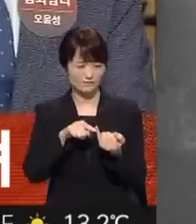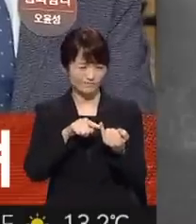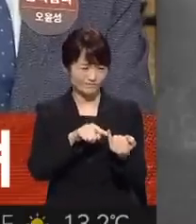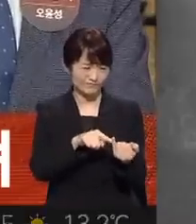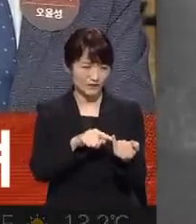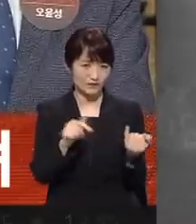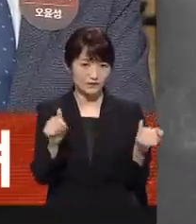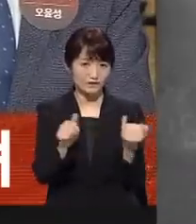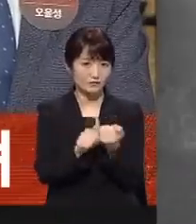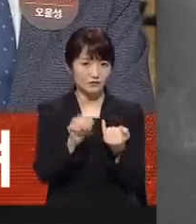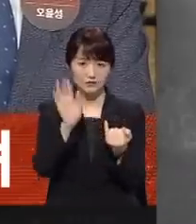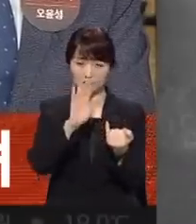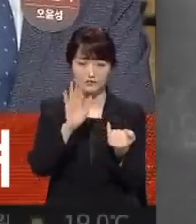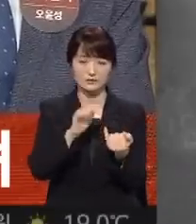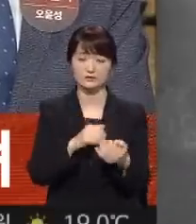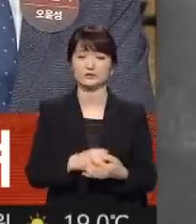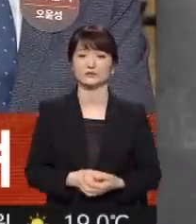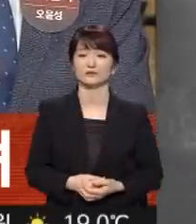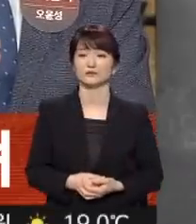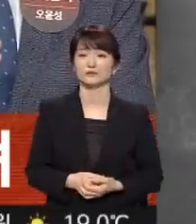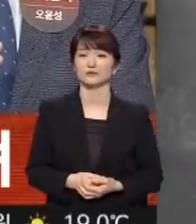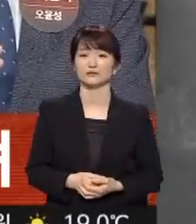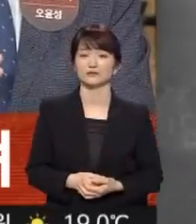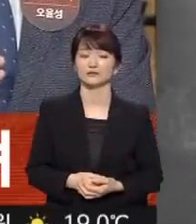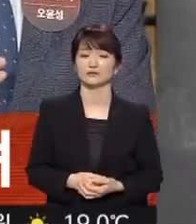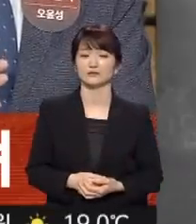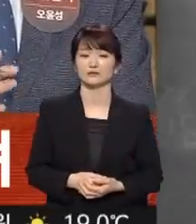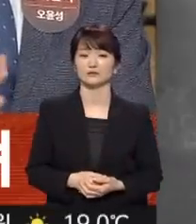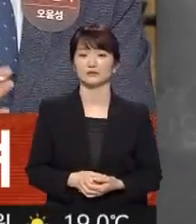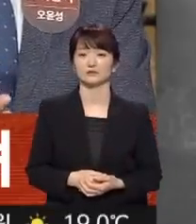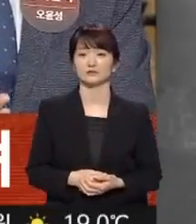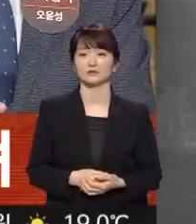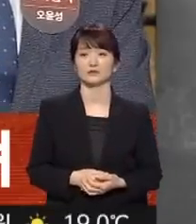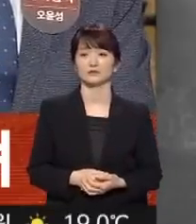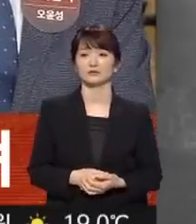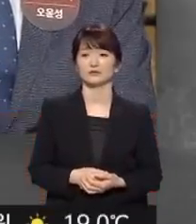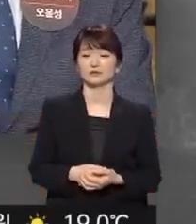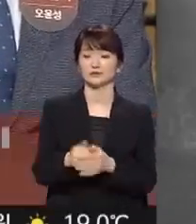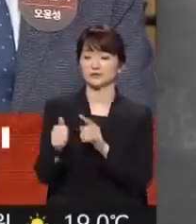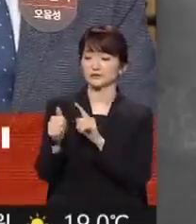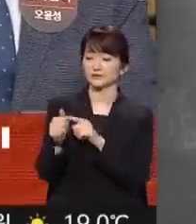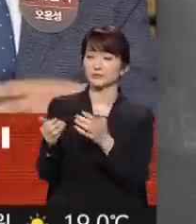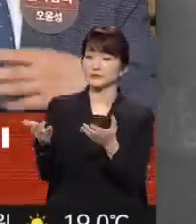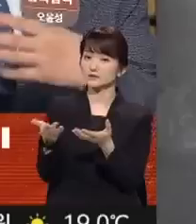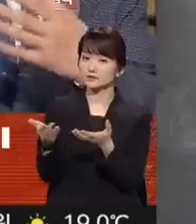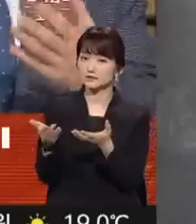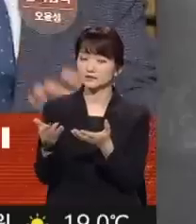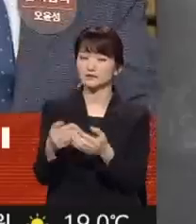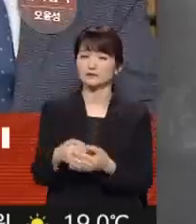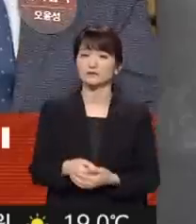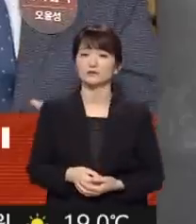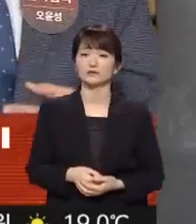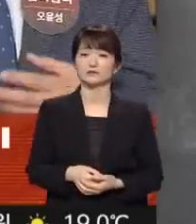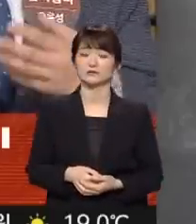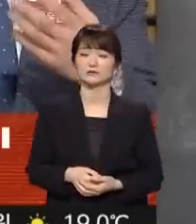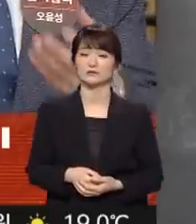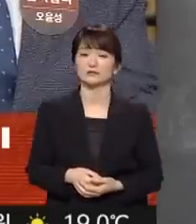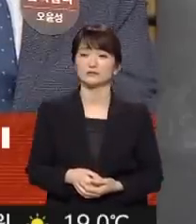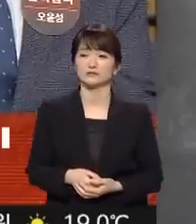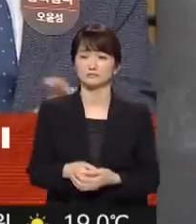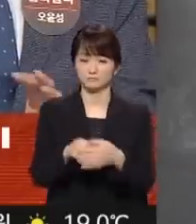아니기 때문에 그리고 이제 또 다행히 이분의 그 직업 자체가 그렇게 뭐 아주 그